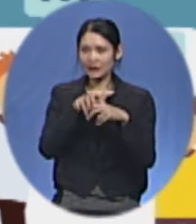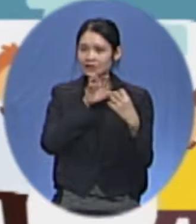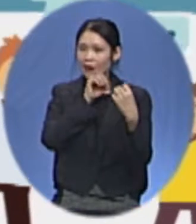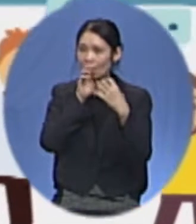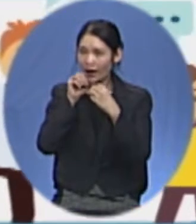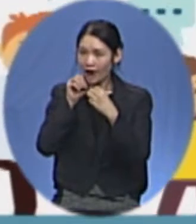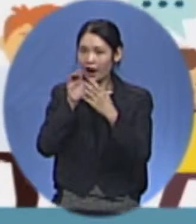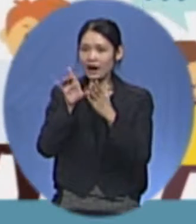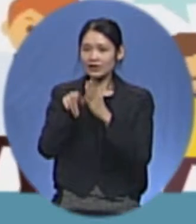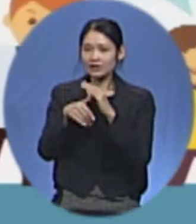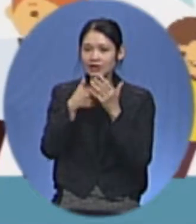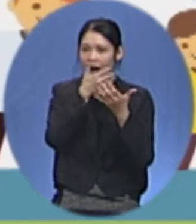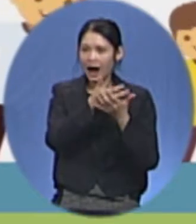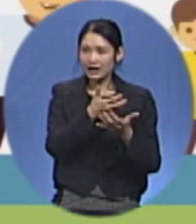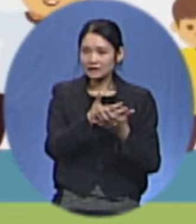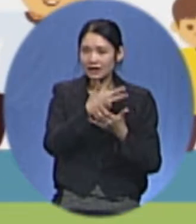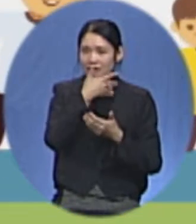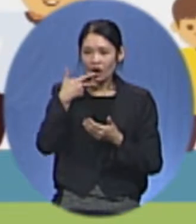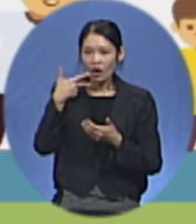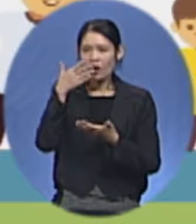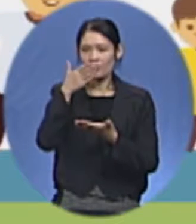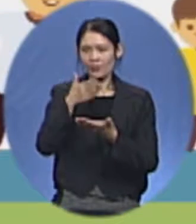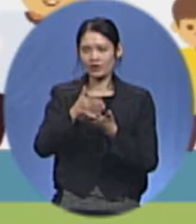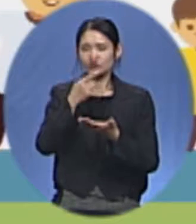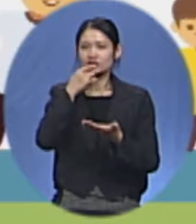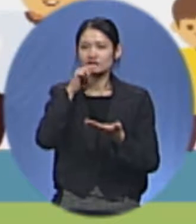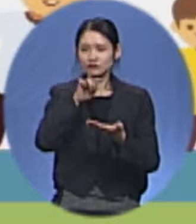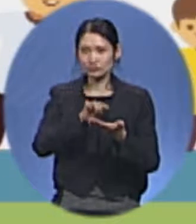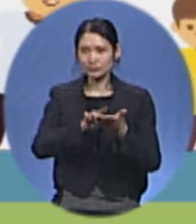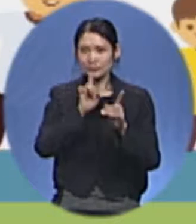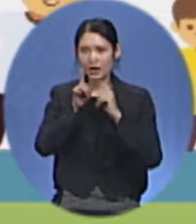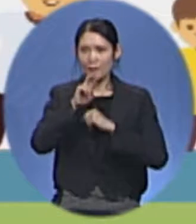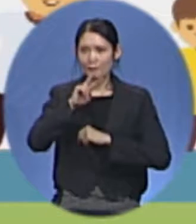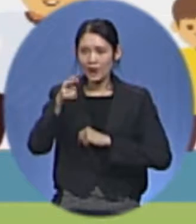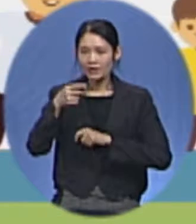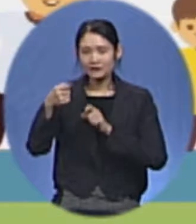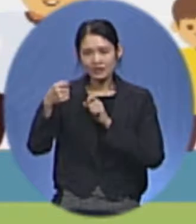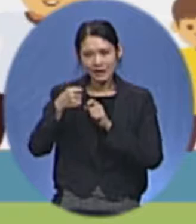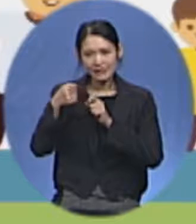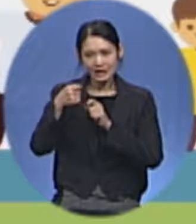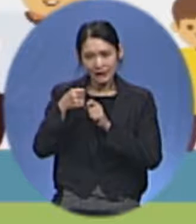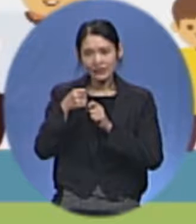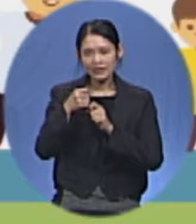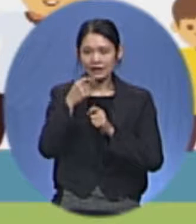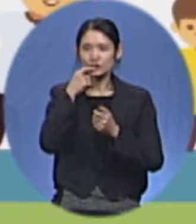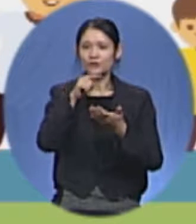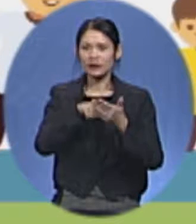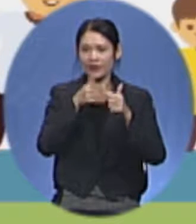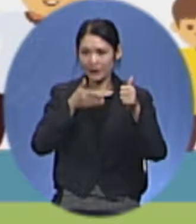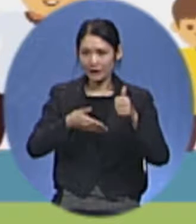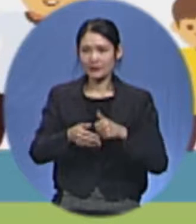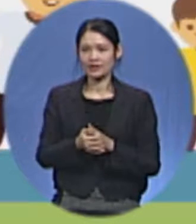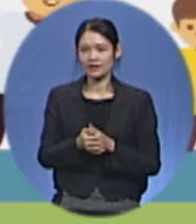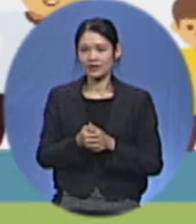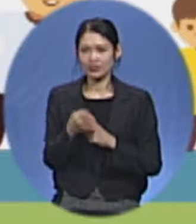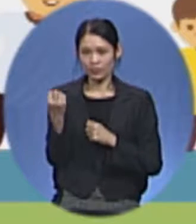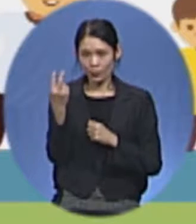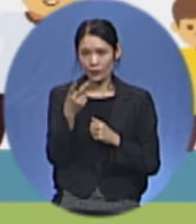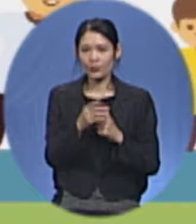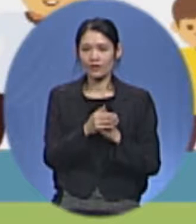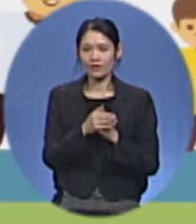땐 한자나 영어 말고 쉬운 말로 바꿔서 짧게 짧게 얘기해주세요. 그리고